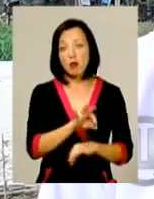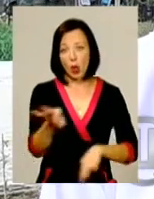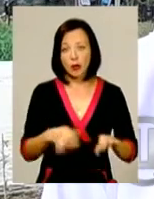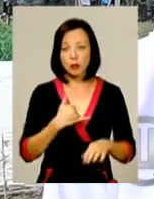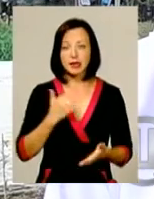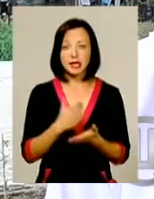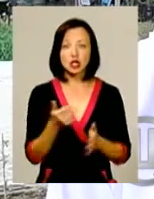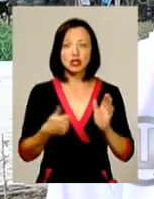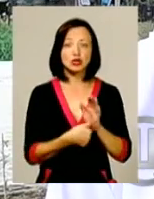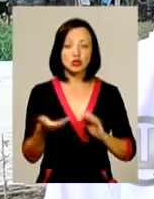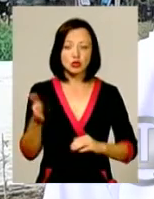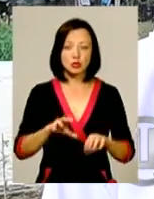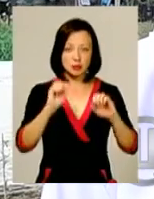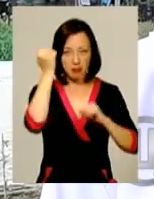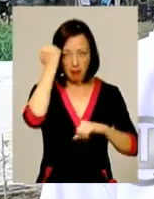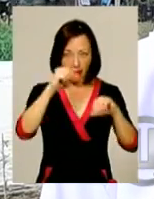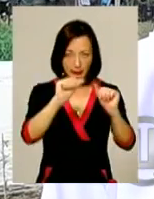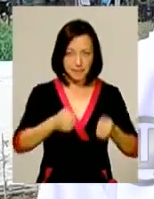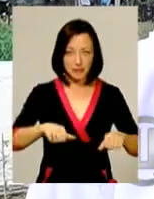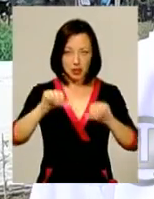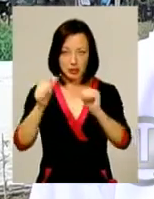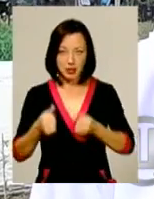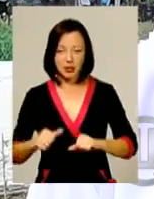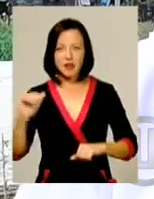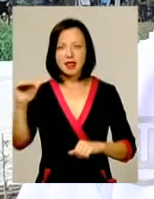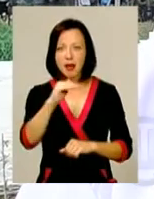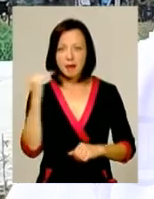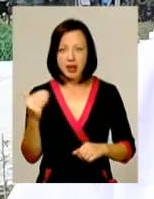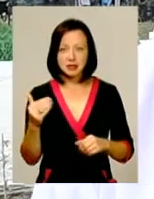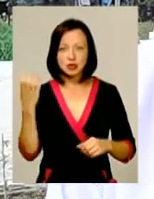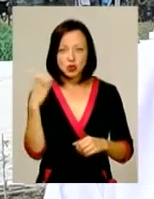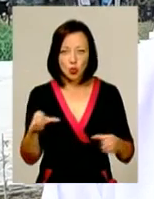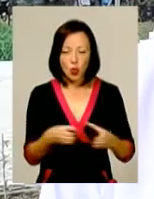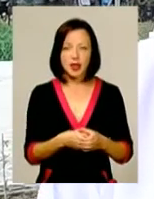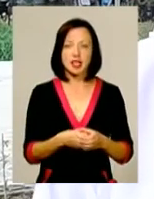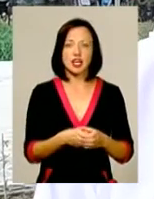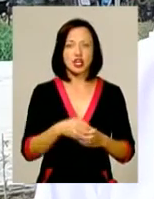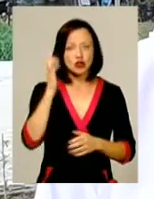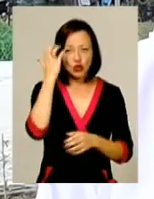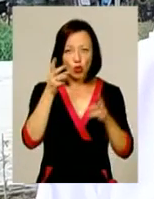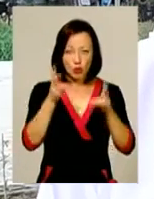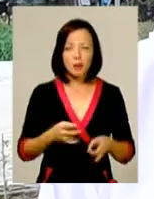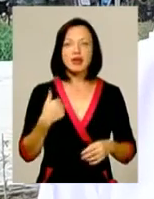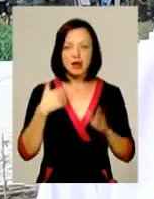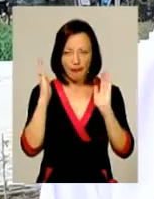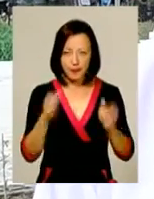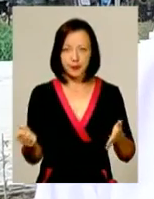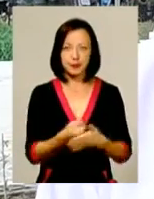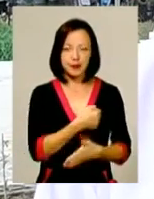є 6 пам'ятників, в проєкті і Небесні Сотні, і Чорнобильцям, і проче. І я таки доб'юся, щоб